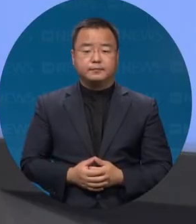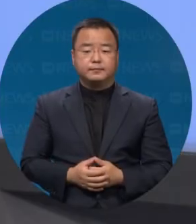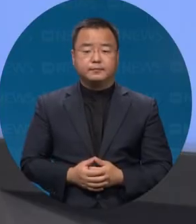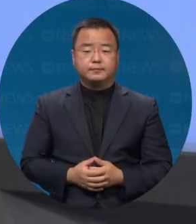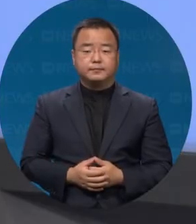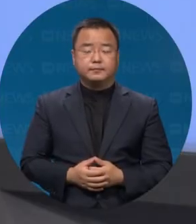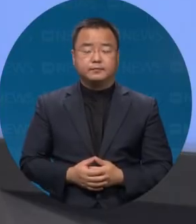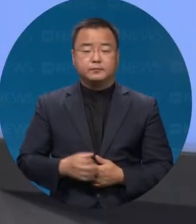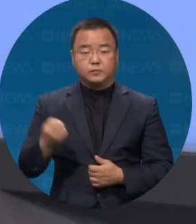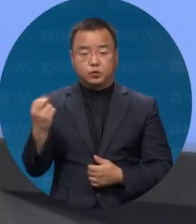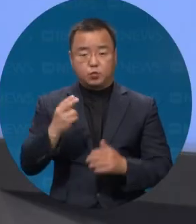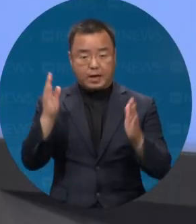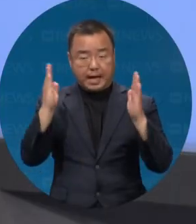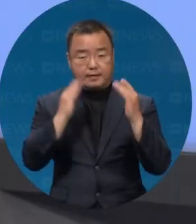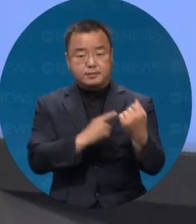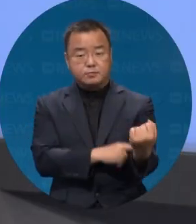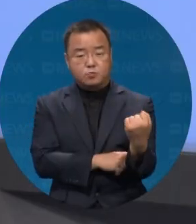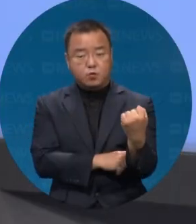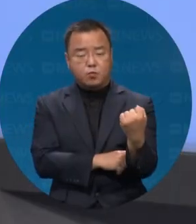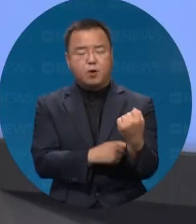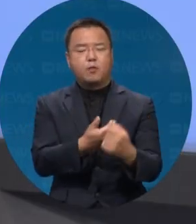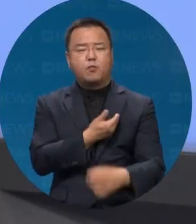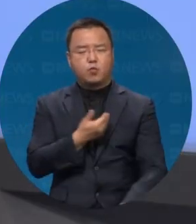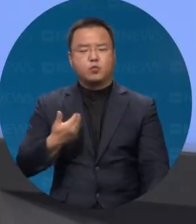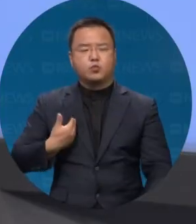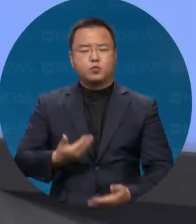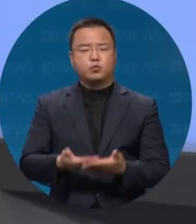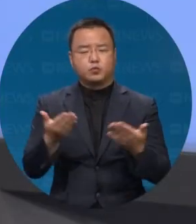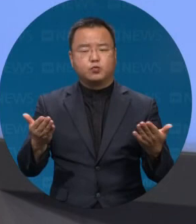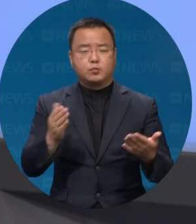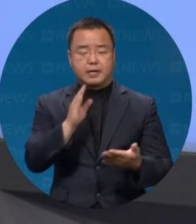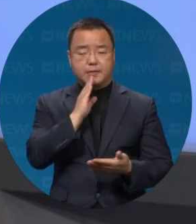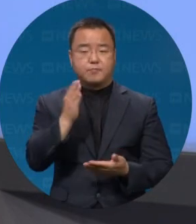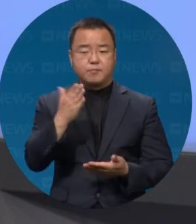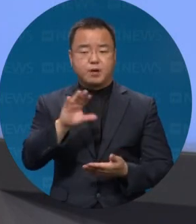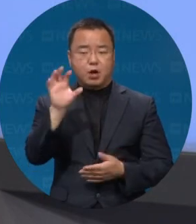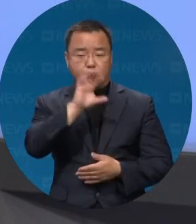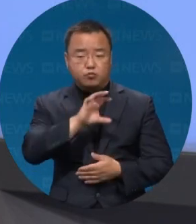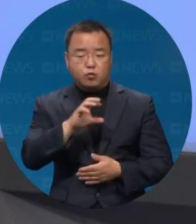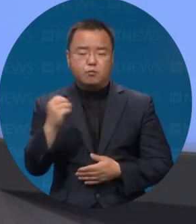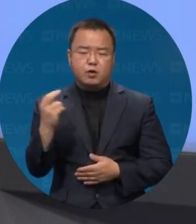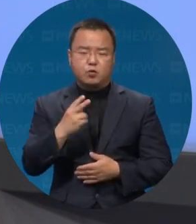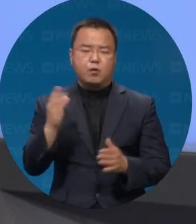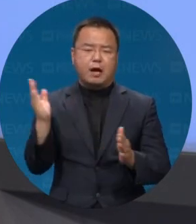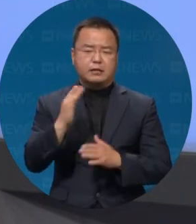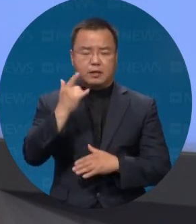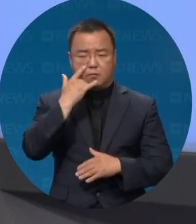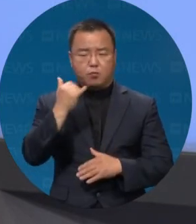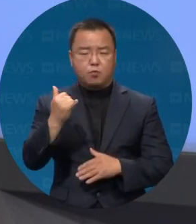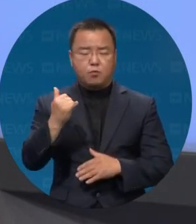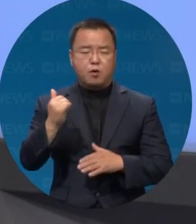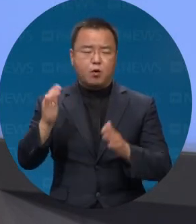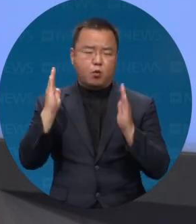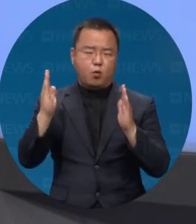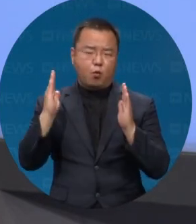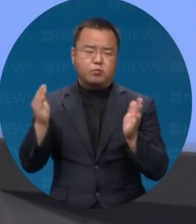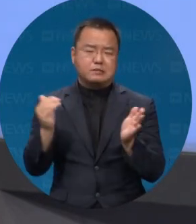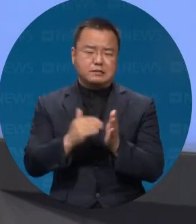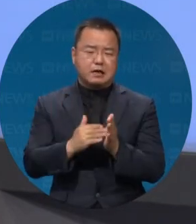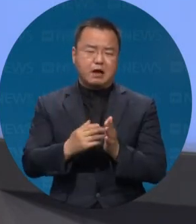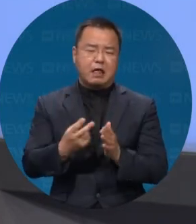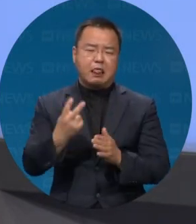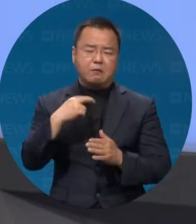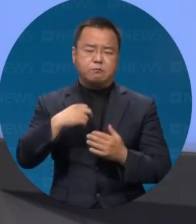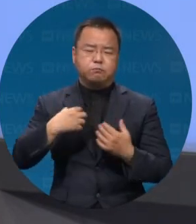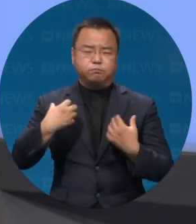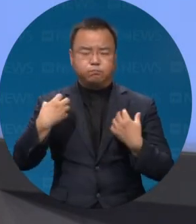4 또 학습권을 부장 하는 취지는 좋지만 현실에선 훈련은 훈련 대로 하면서 학생과 학부모 들에겐 학습 부담이 가중 되지